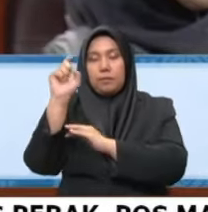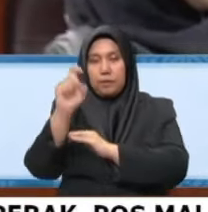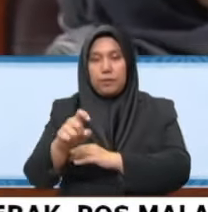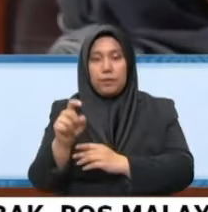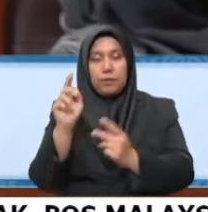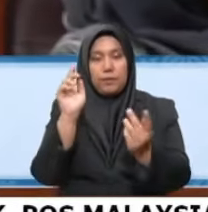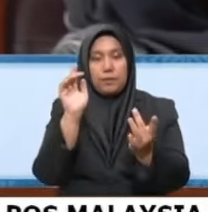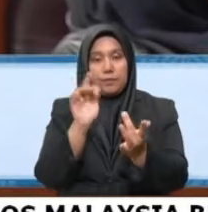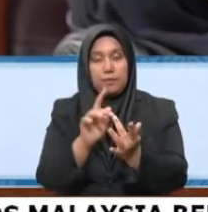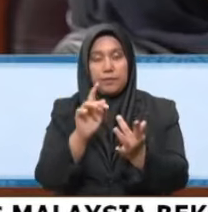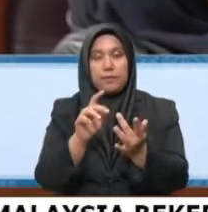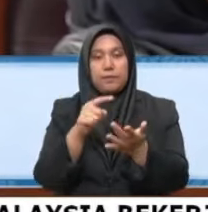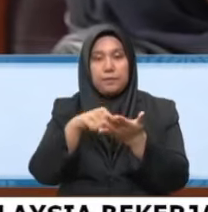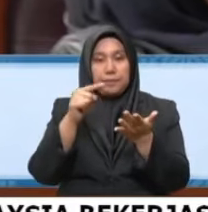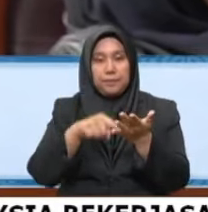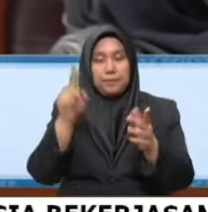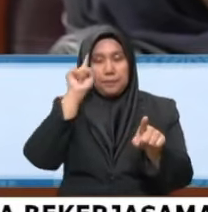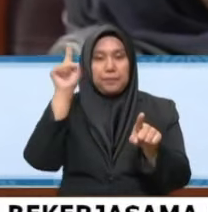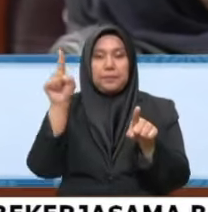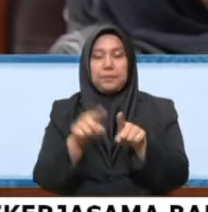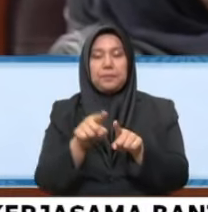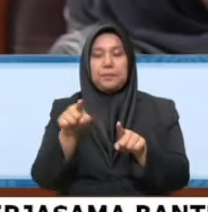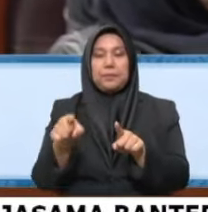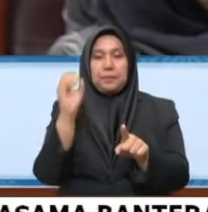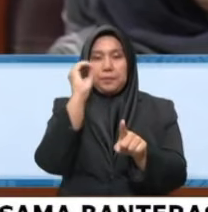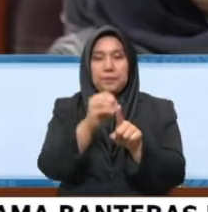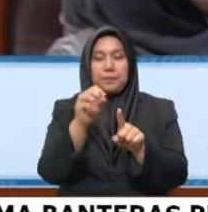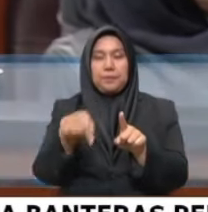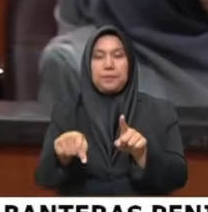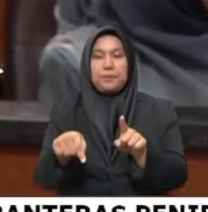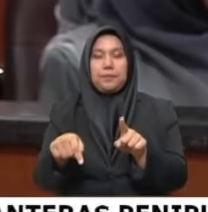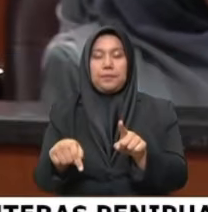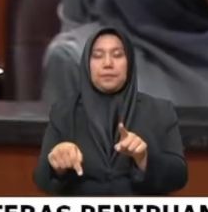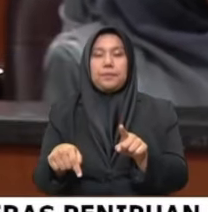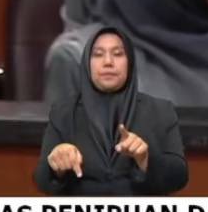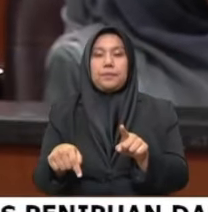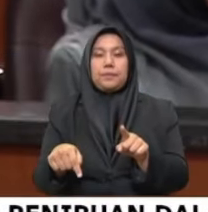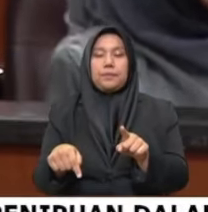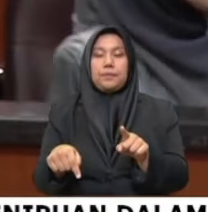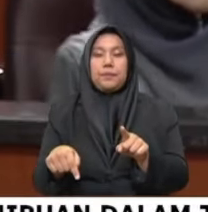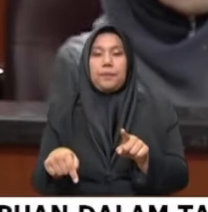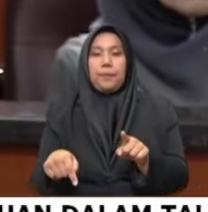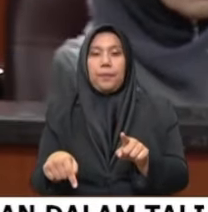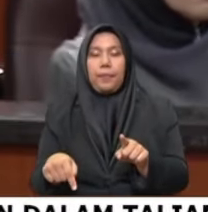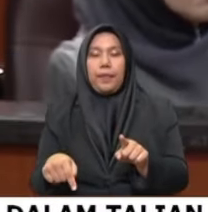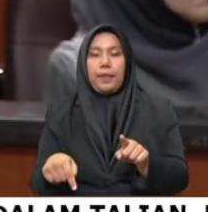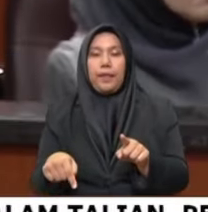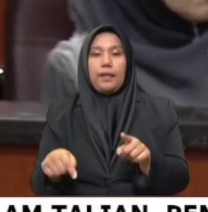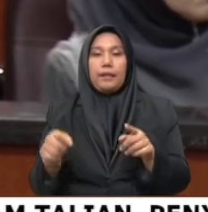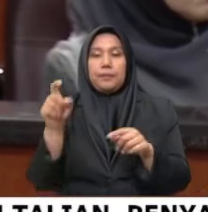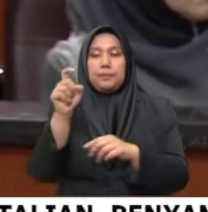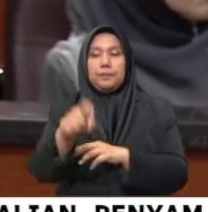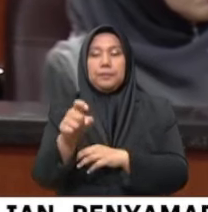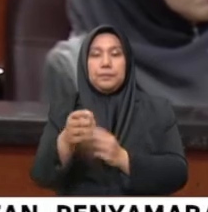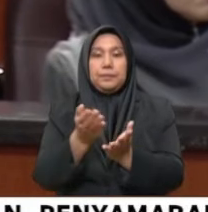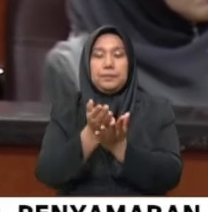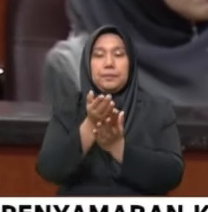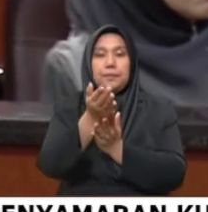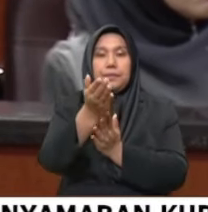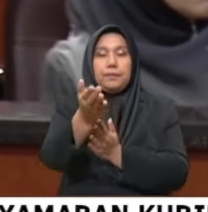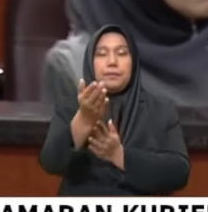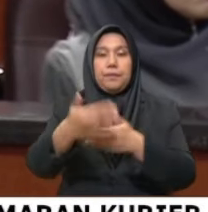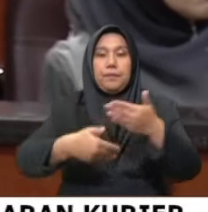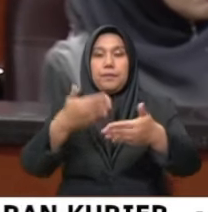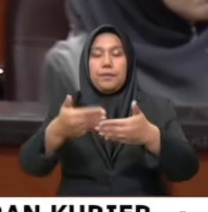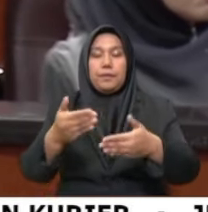dipersetujui bagi tujuan ini. Sebagai contoh pencalonan tapak warisan dunia UNESCO di mana ianya perlu melalui proses